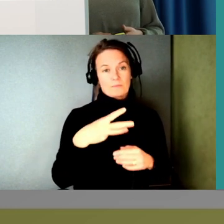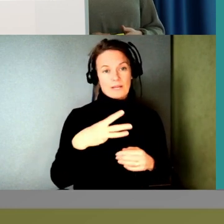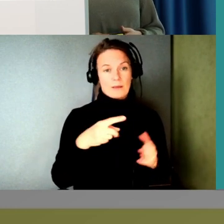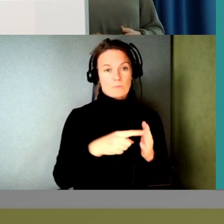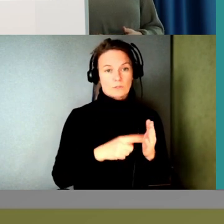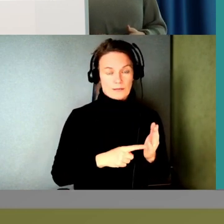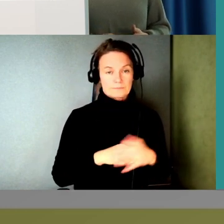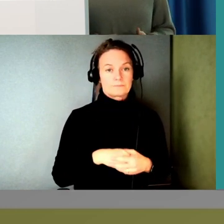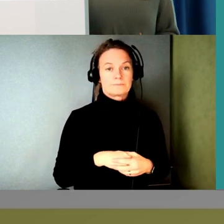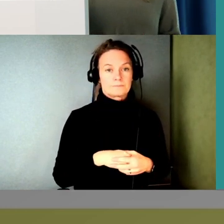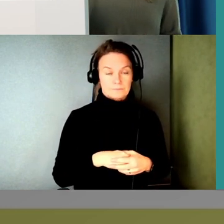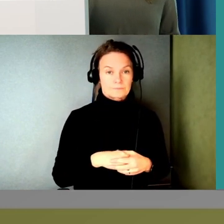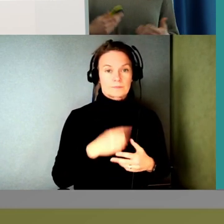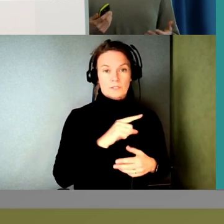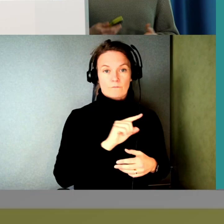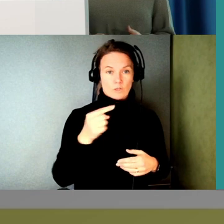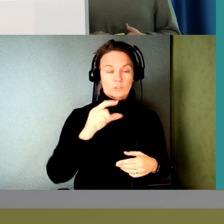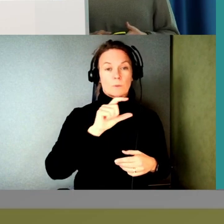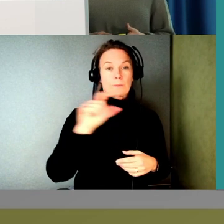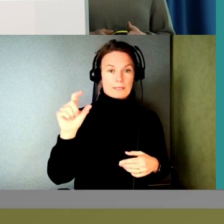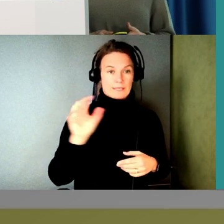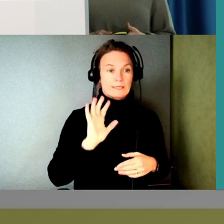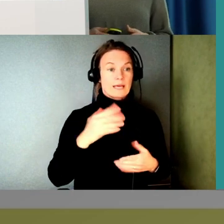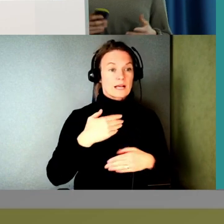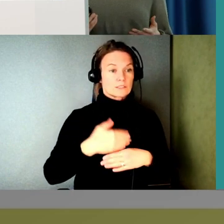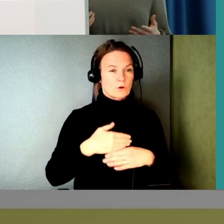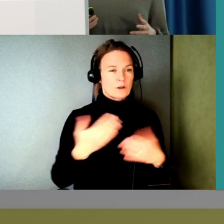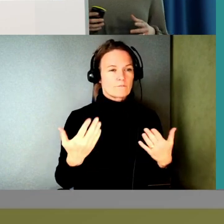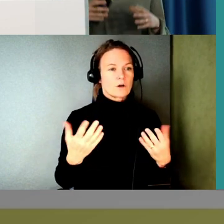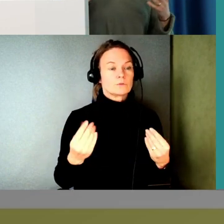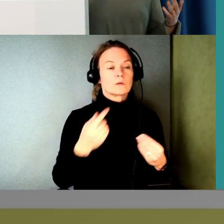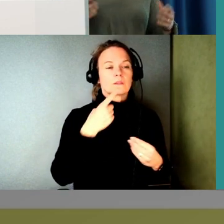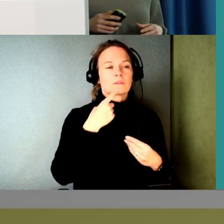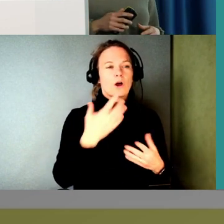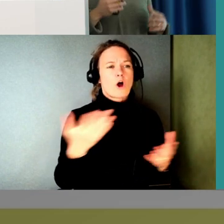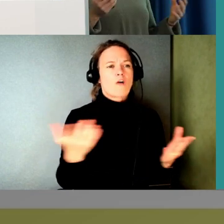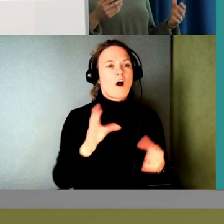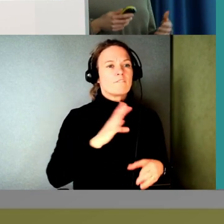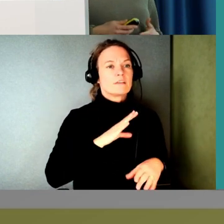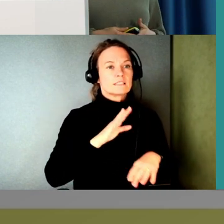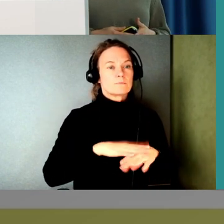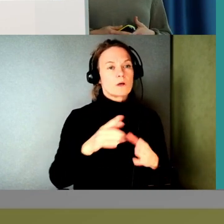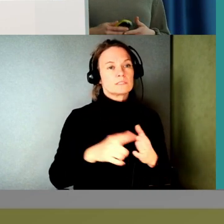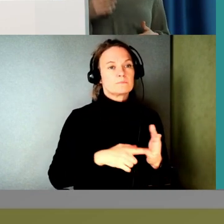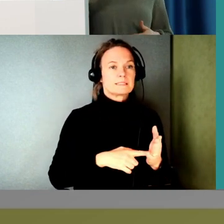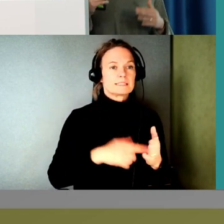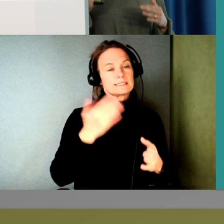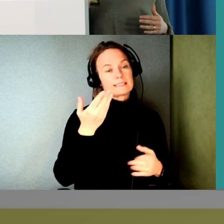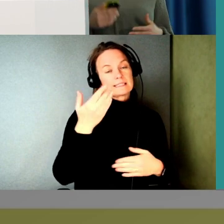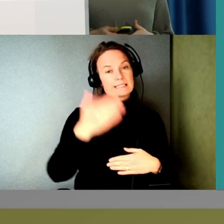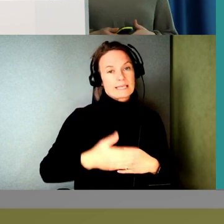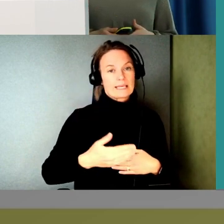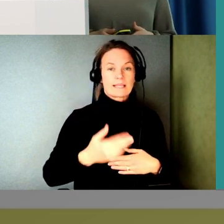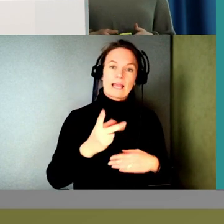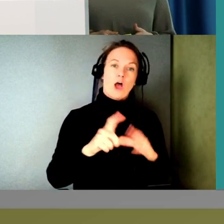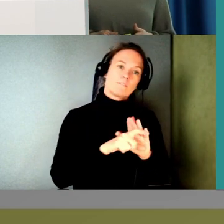rubriker har vi först och främst deras roll är att tala om vad som finns på en viss sida eller ett visst avsnitt beroende på